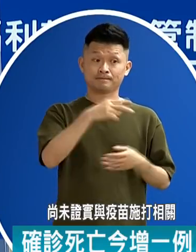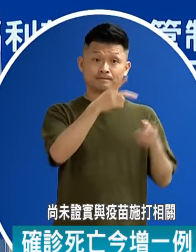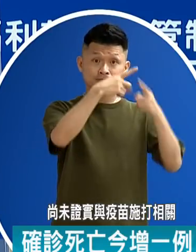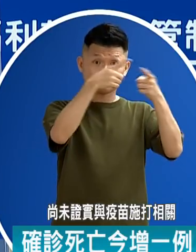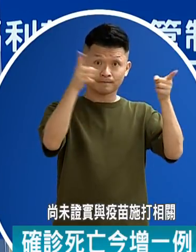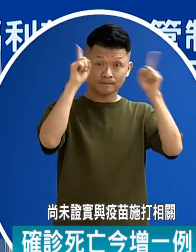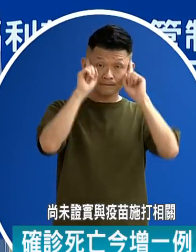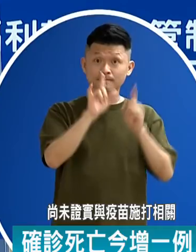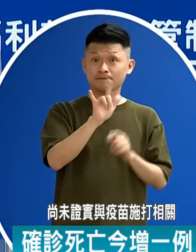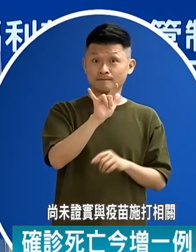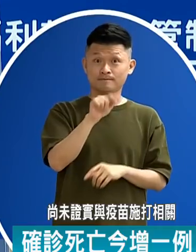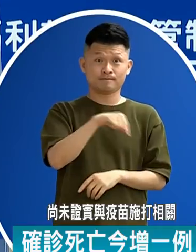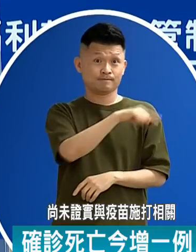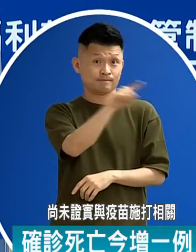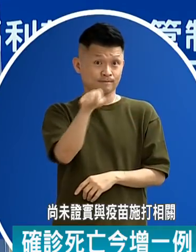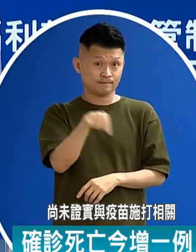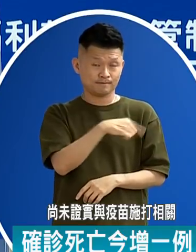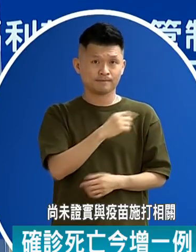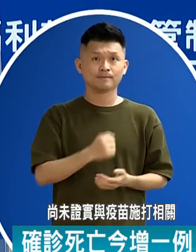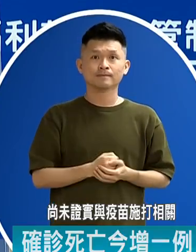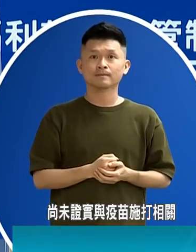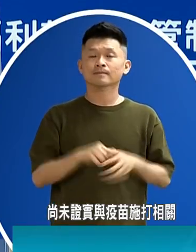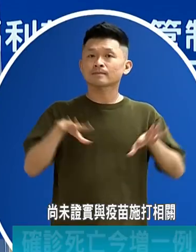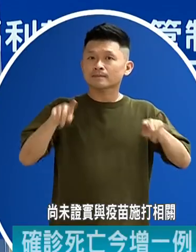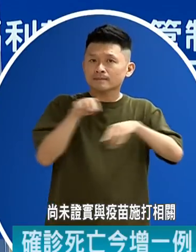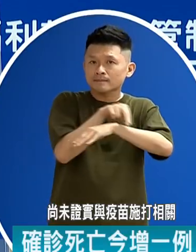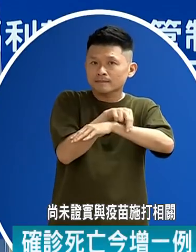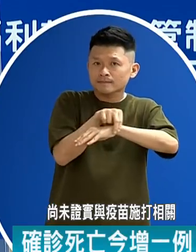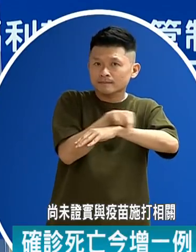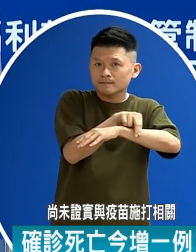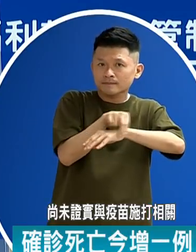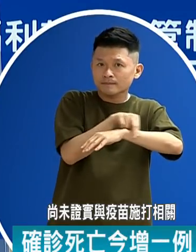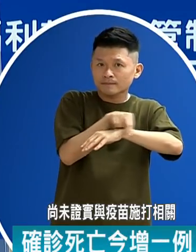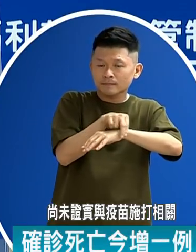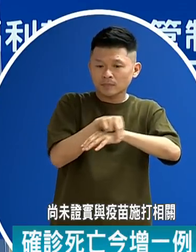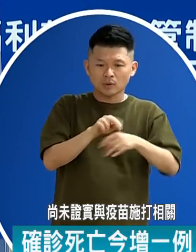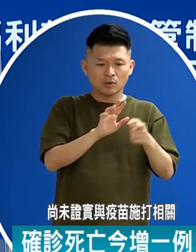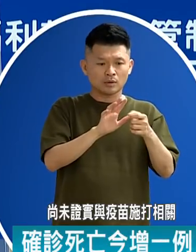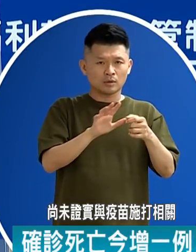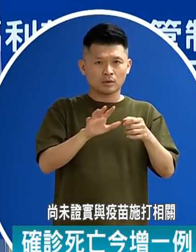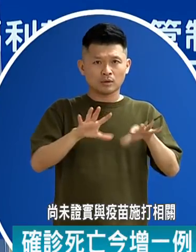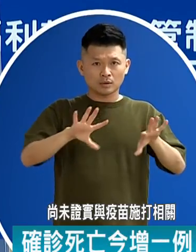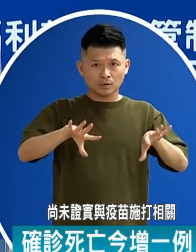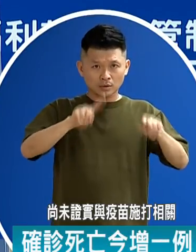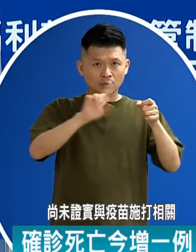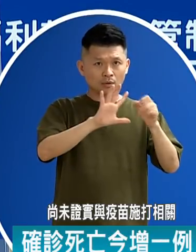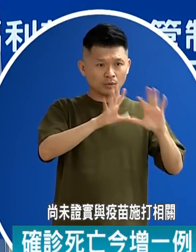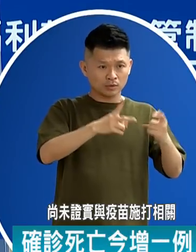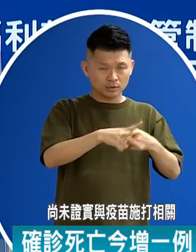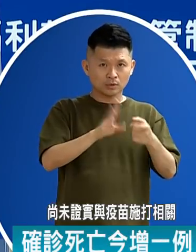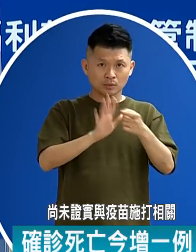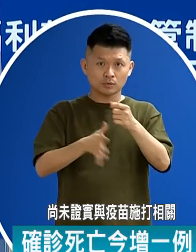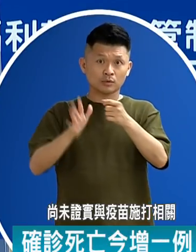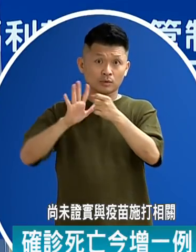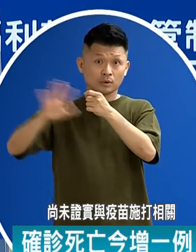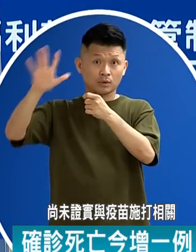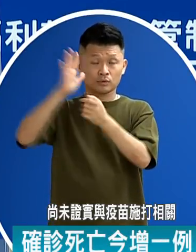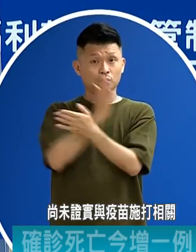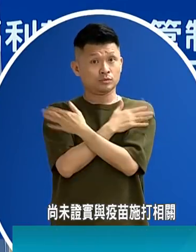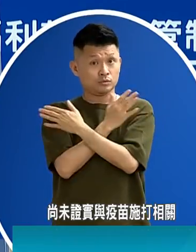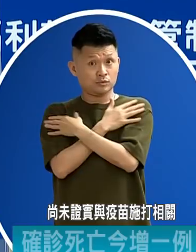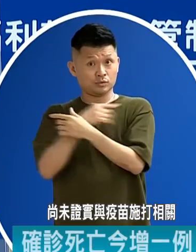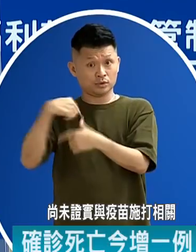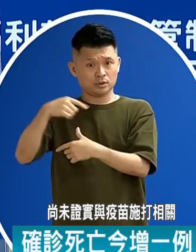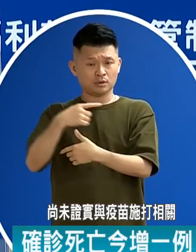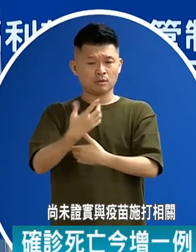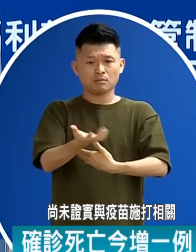为基本上在这次一开始在规划的时候，就把国高中哈小学老师哈幼教把它列到